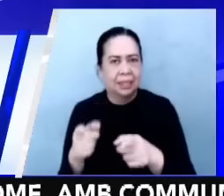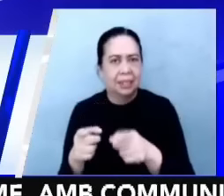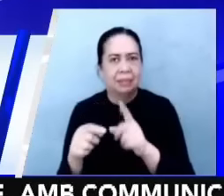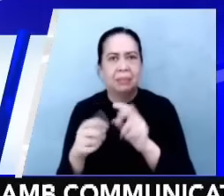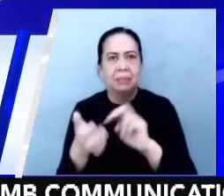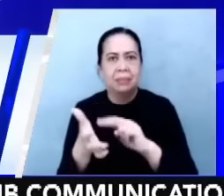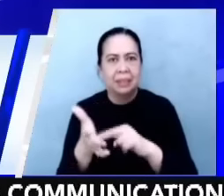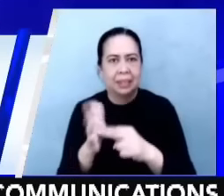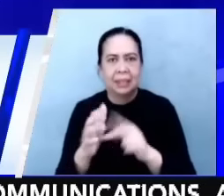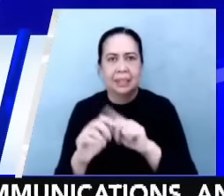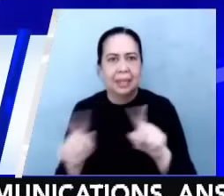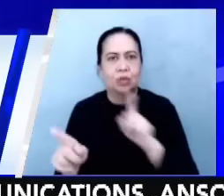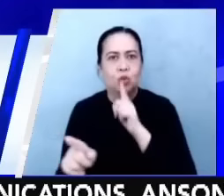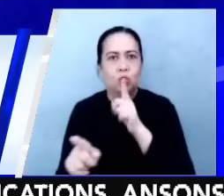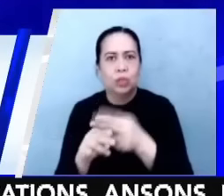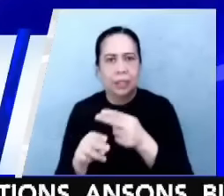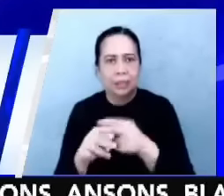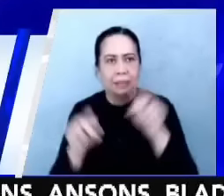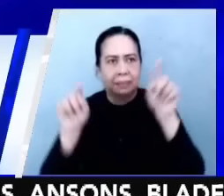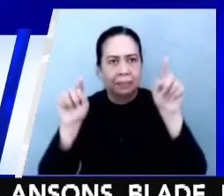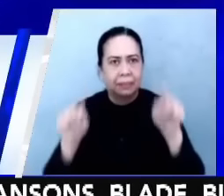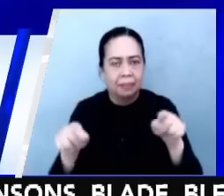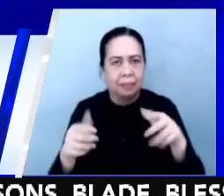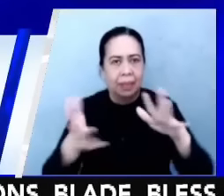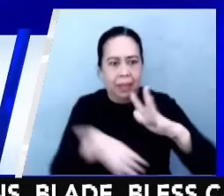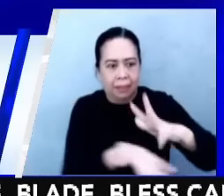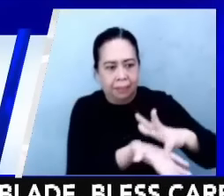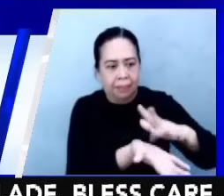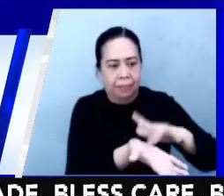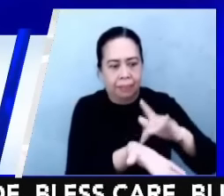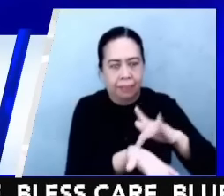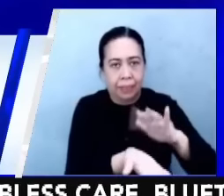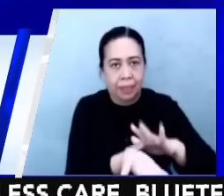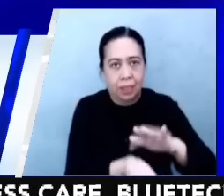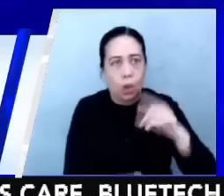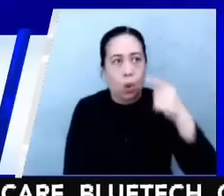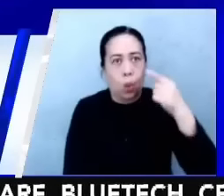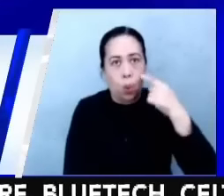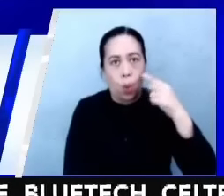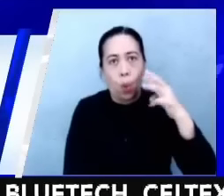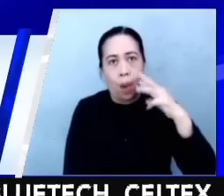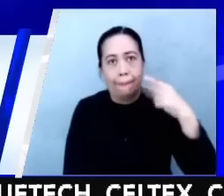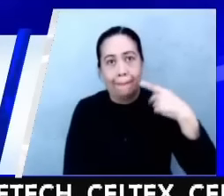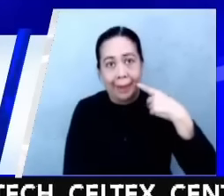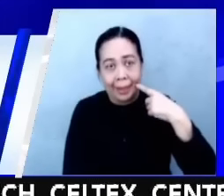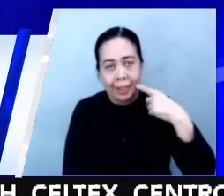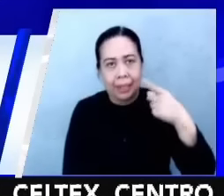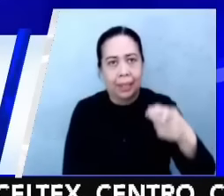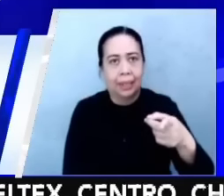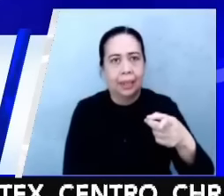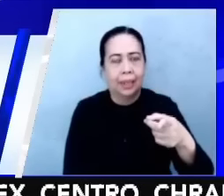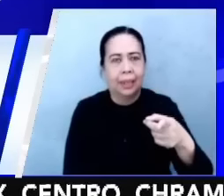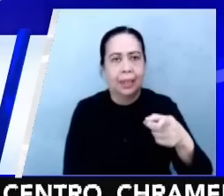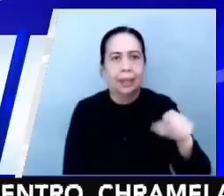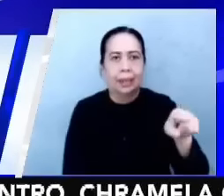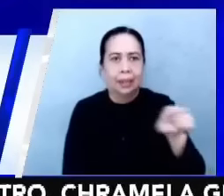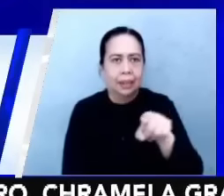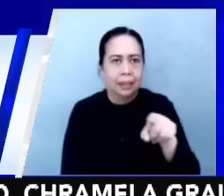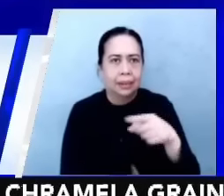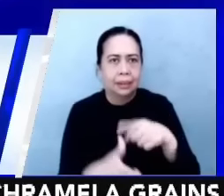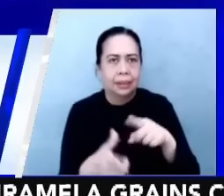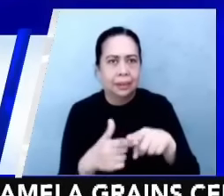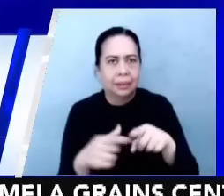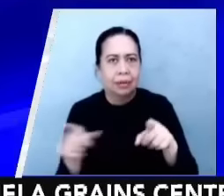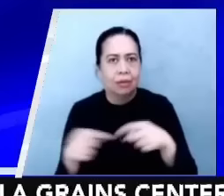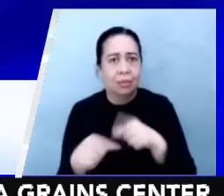na nila na fingerprints ni guohua ping at ni Alice guo ay magkapareho at mula din sa bibig mismo